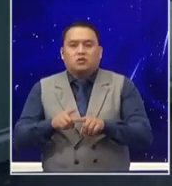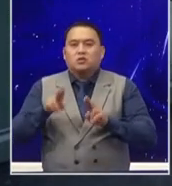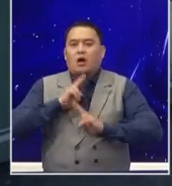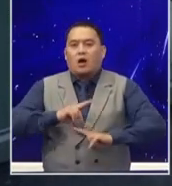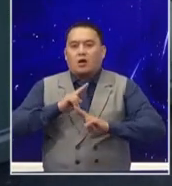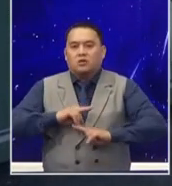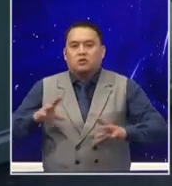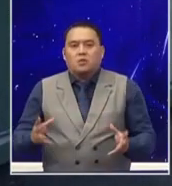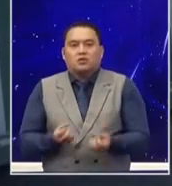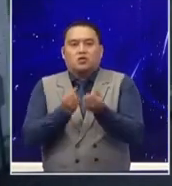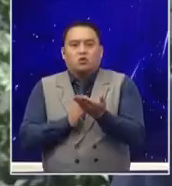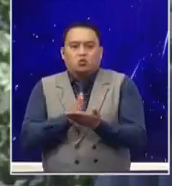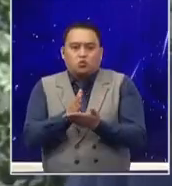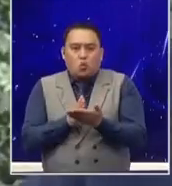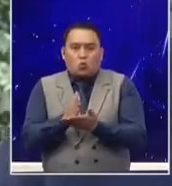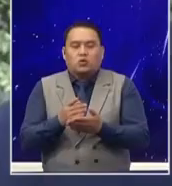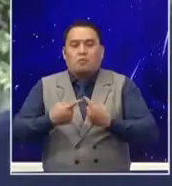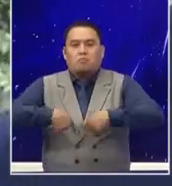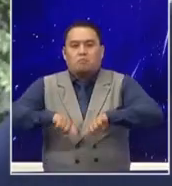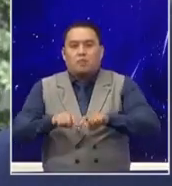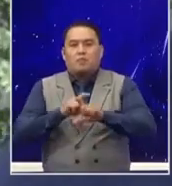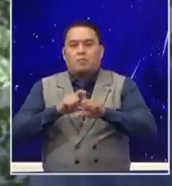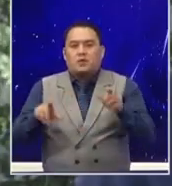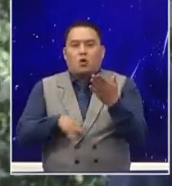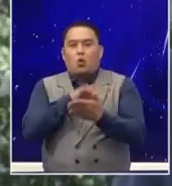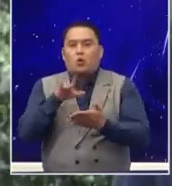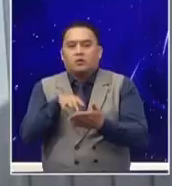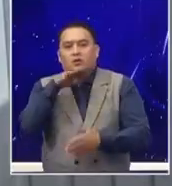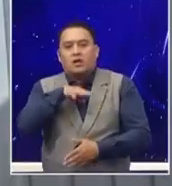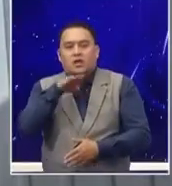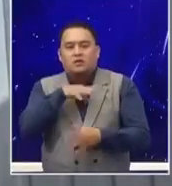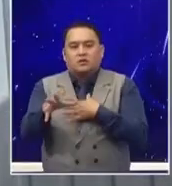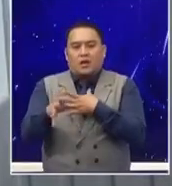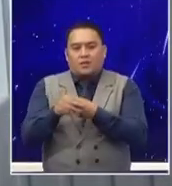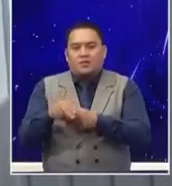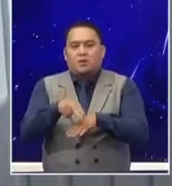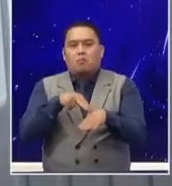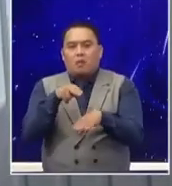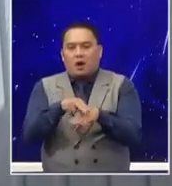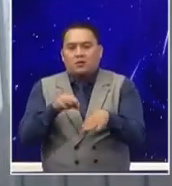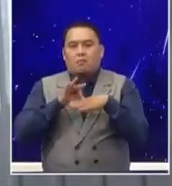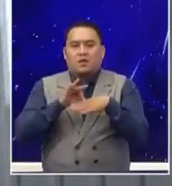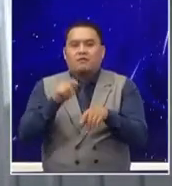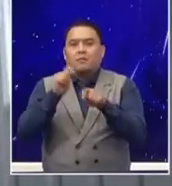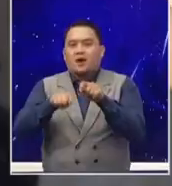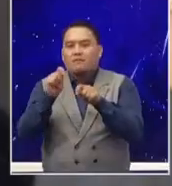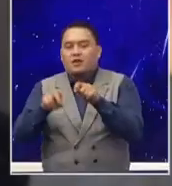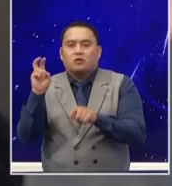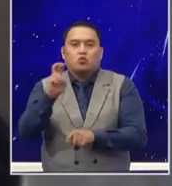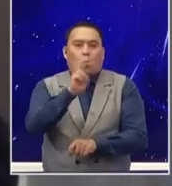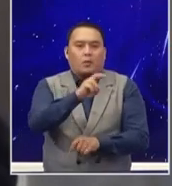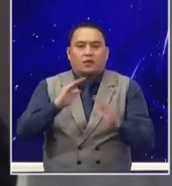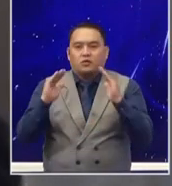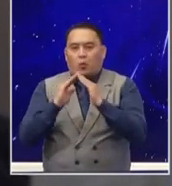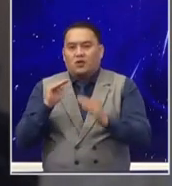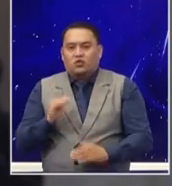сотрудники отдела ЧС и личный состав пожарной части номер 15 города Текелей совместно с участковыми полицией проводят рейды по жилым домам частного